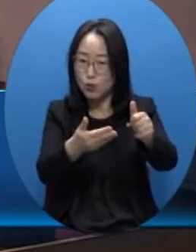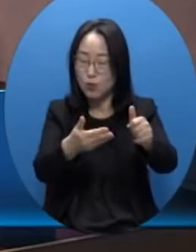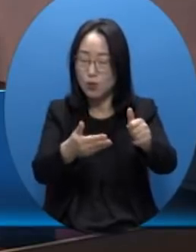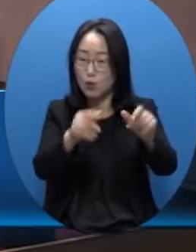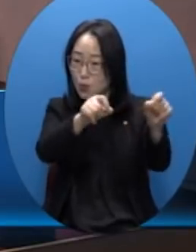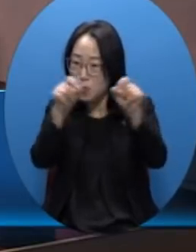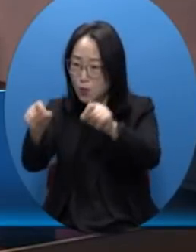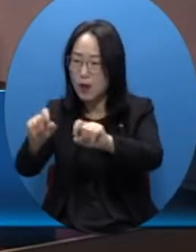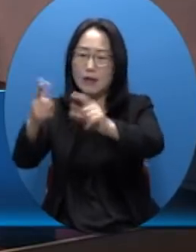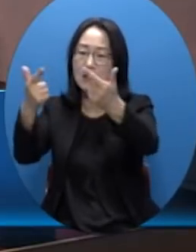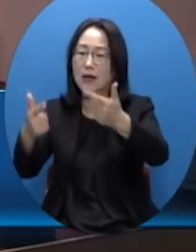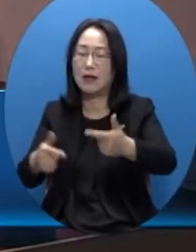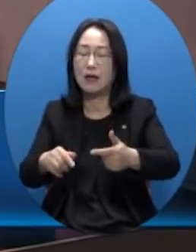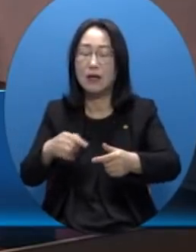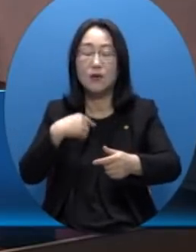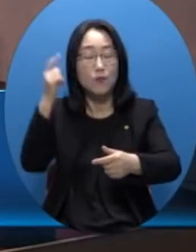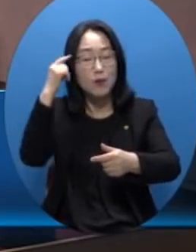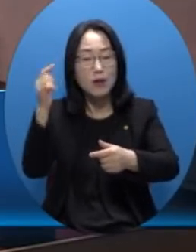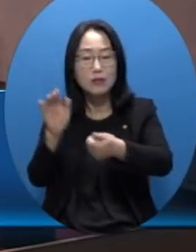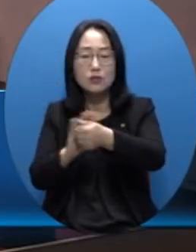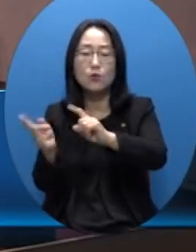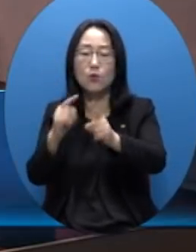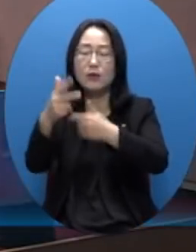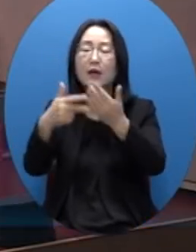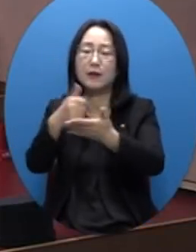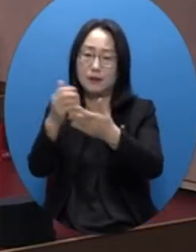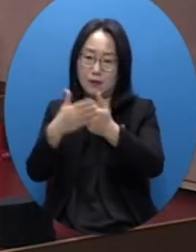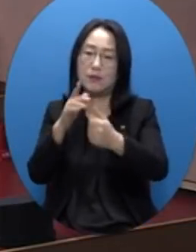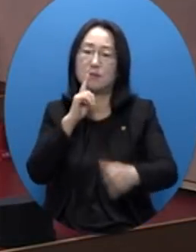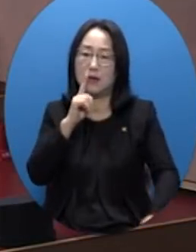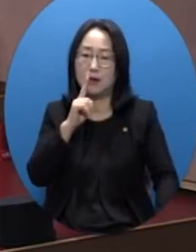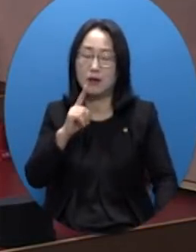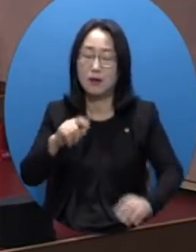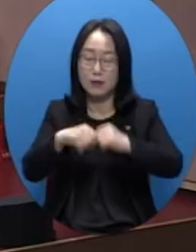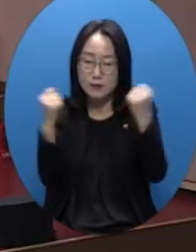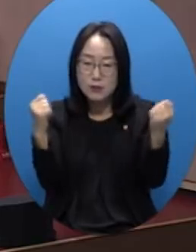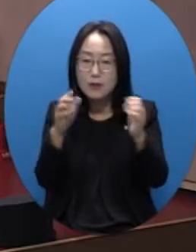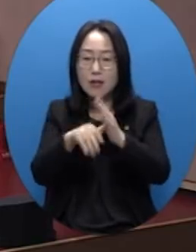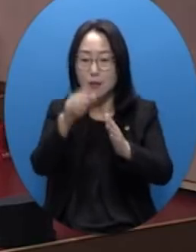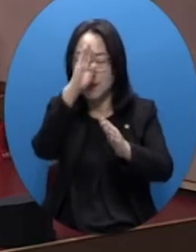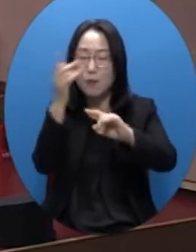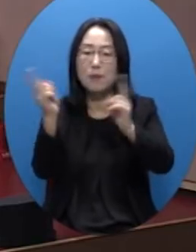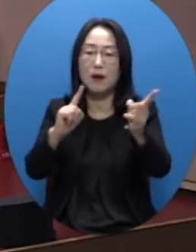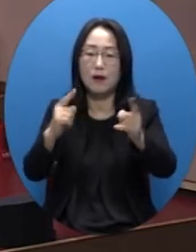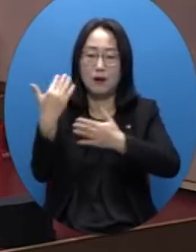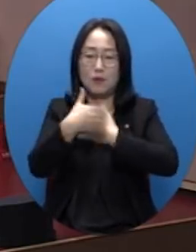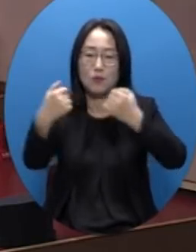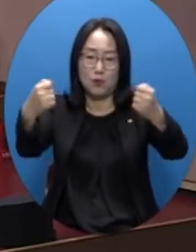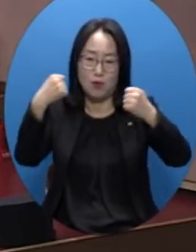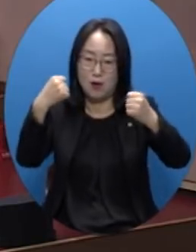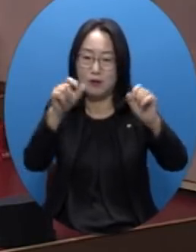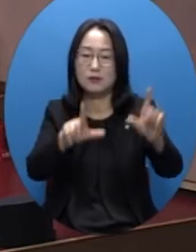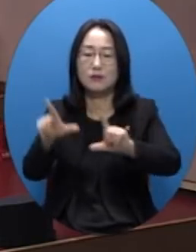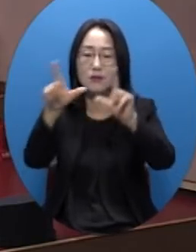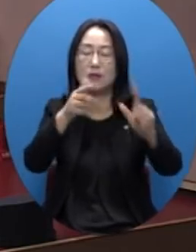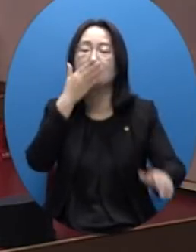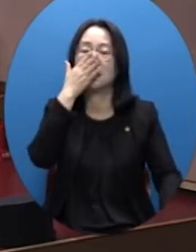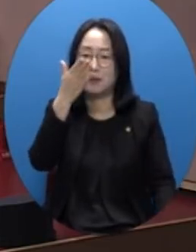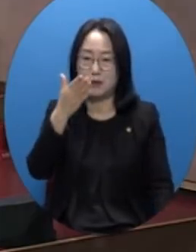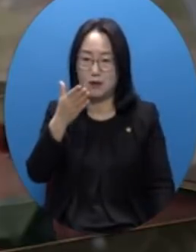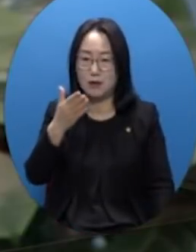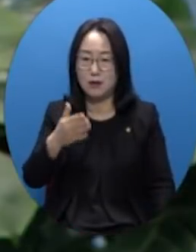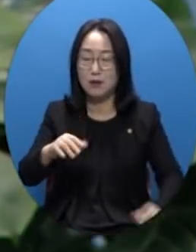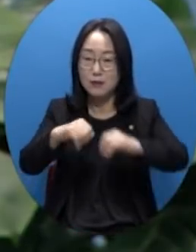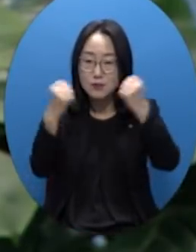너희를 치료하는 야외 이미라 말씀을 순종할 때 질병에서 오인 받게 되고 건강한 삶을 살게 되는 것입니다 말씀을